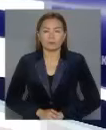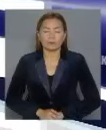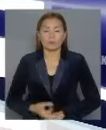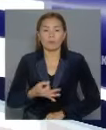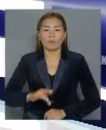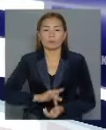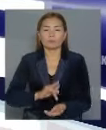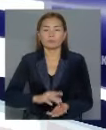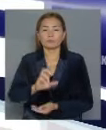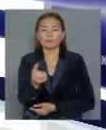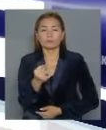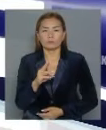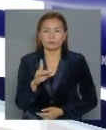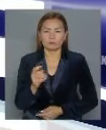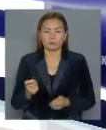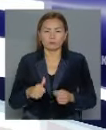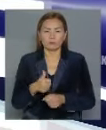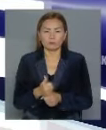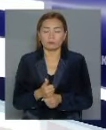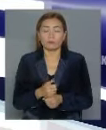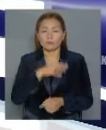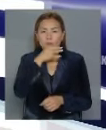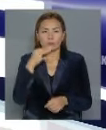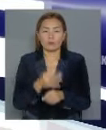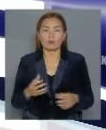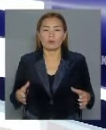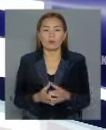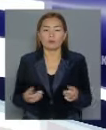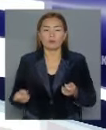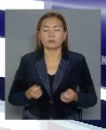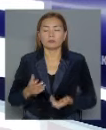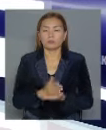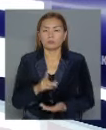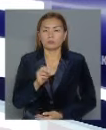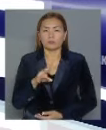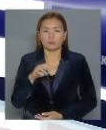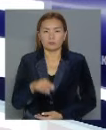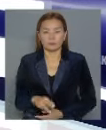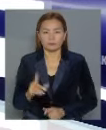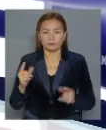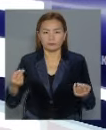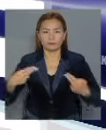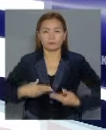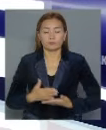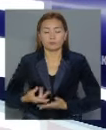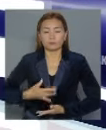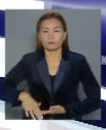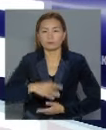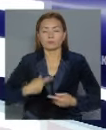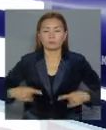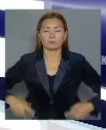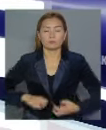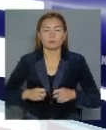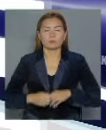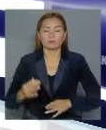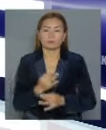Облыс орталығына Бәйтерек ұлттық басқарушы холдингінің акционерлік қоғамдығының төрағасы Қанат Шарлапаев сапармен келді. Ол өңірдегі бірқатар